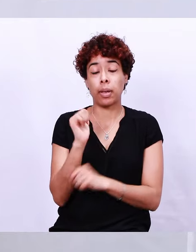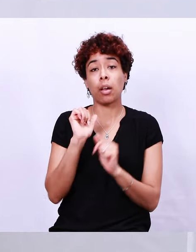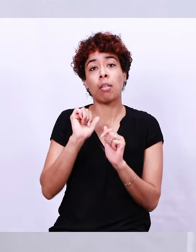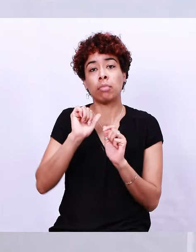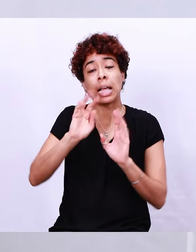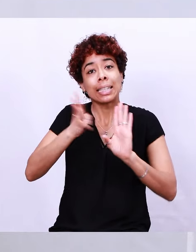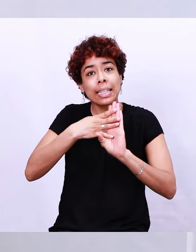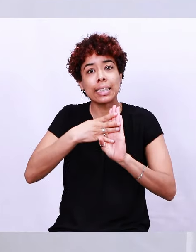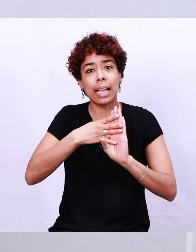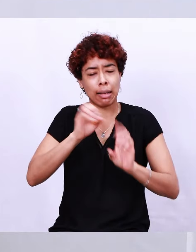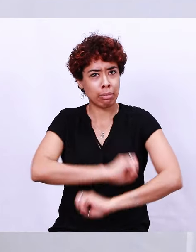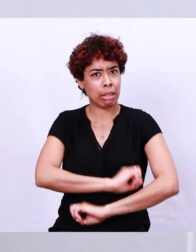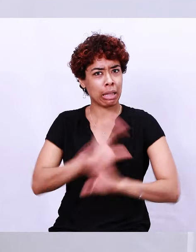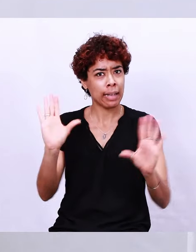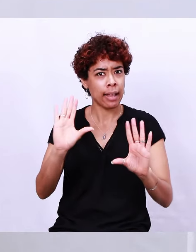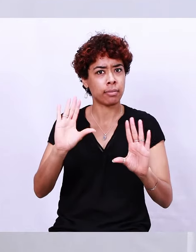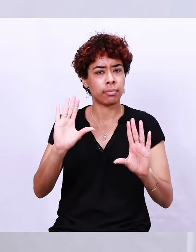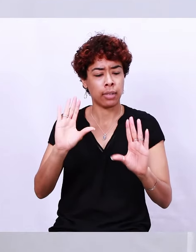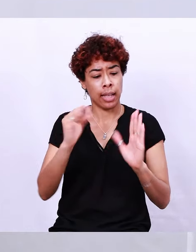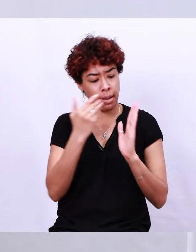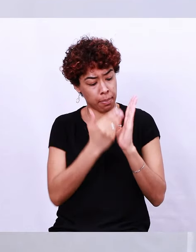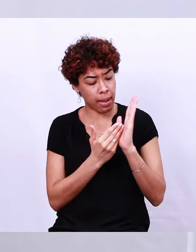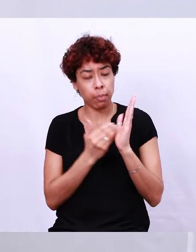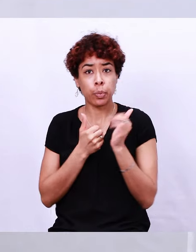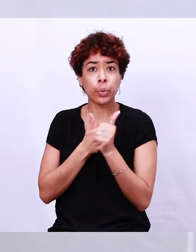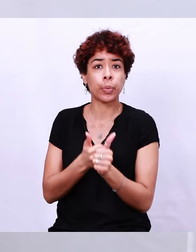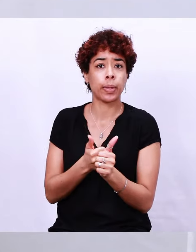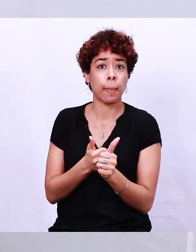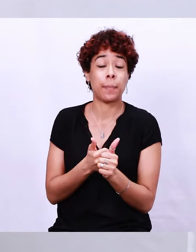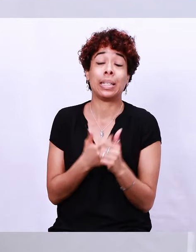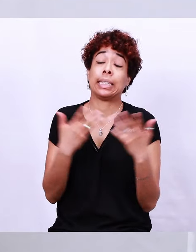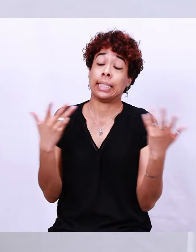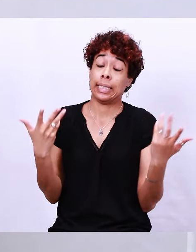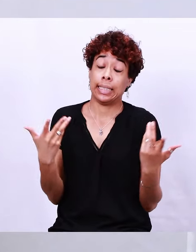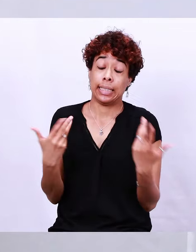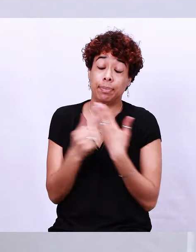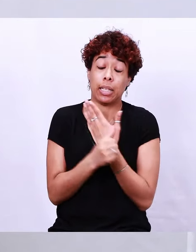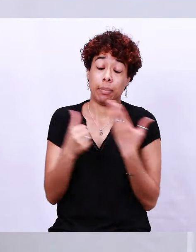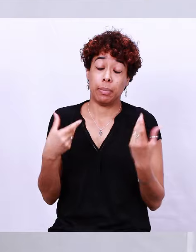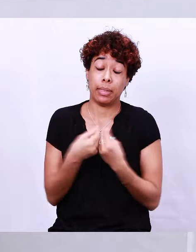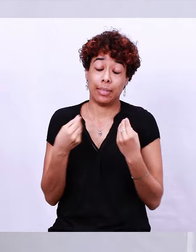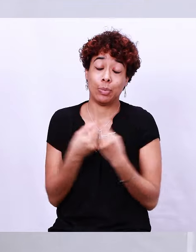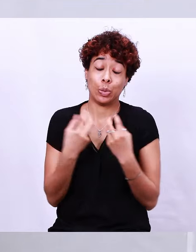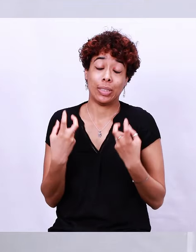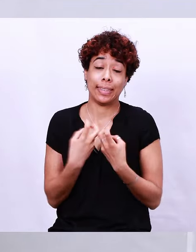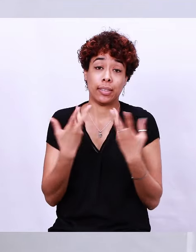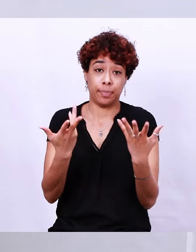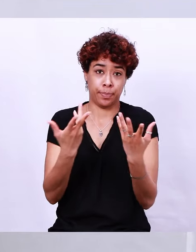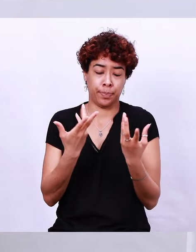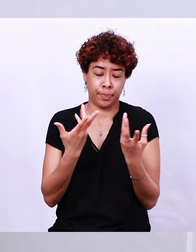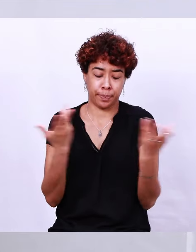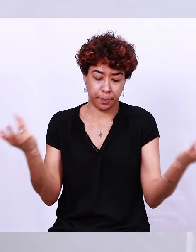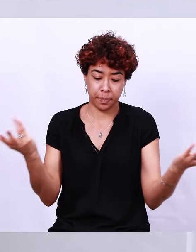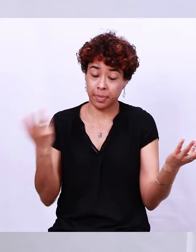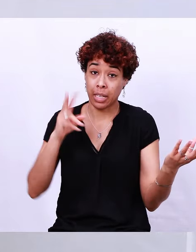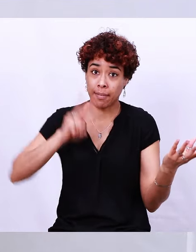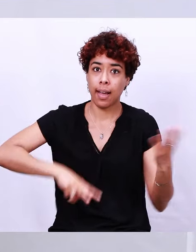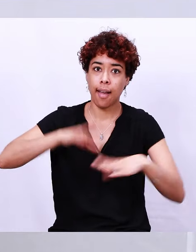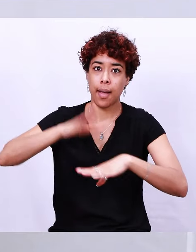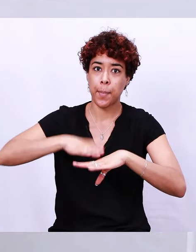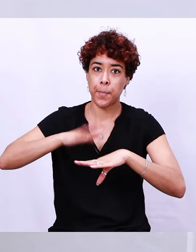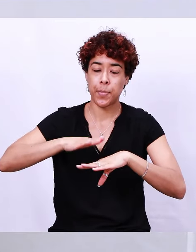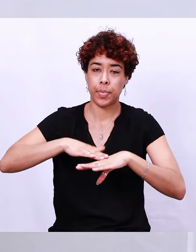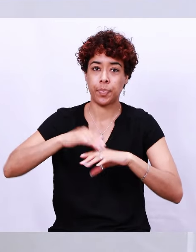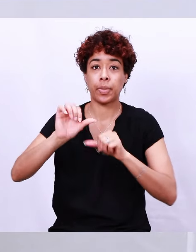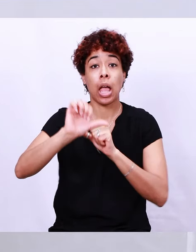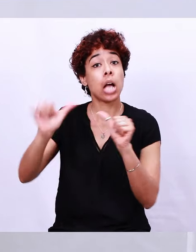indications claires nettes et précises on a malheureusement un exemple dans les Écritures et j'aimerais te laisser sur ton cœur un vrai avertissement dans